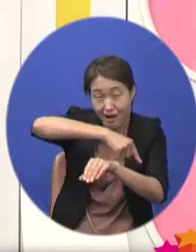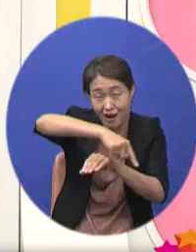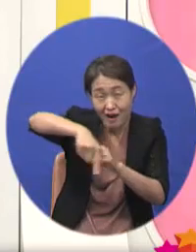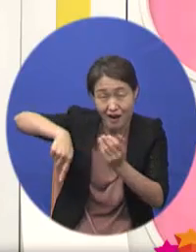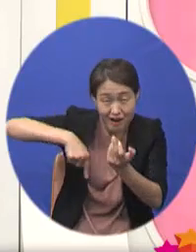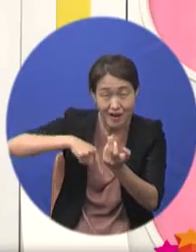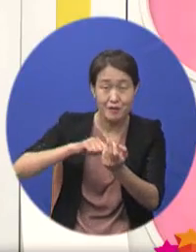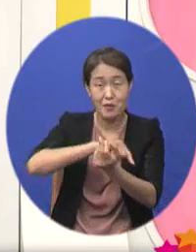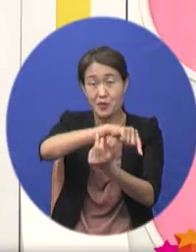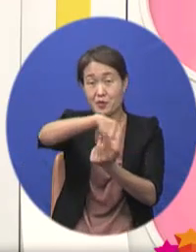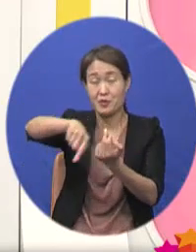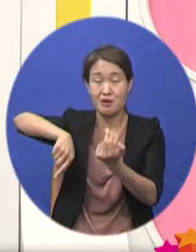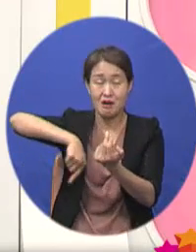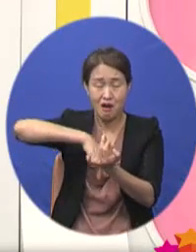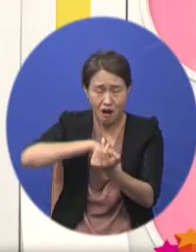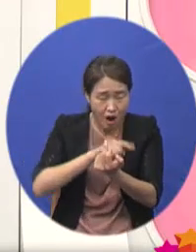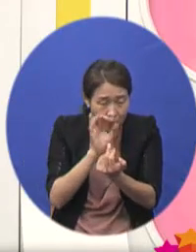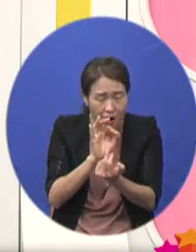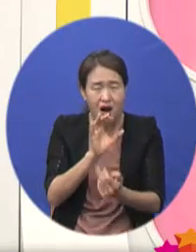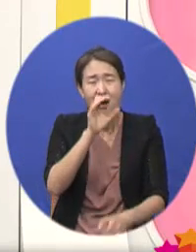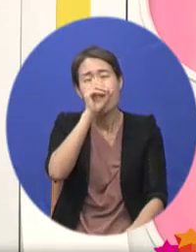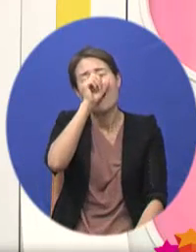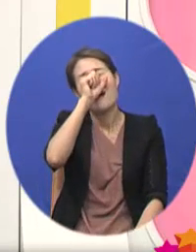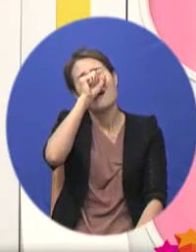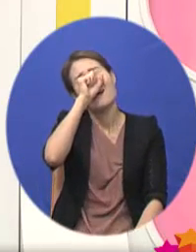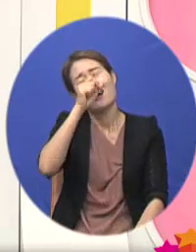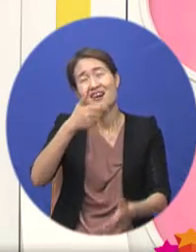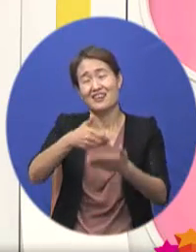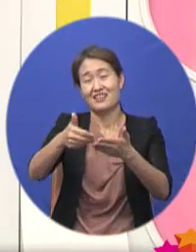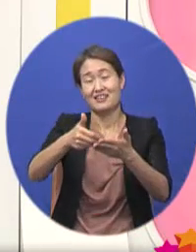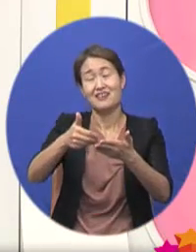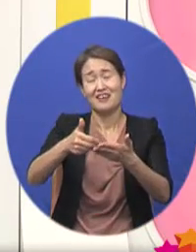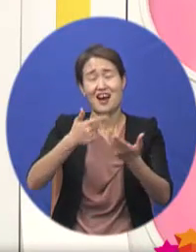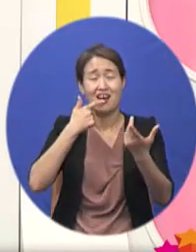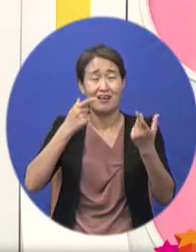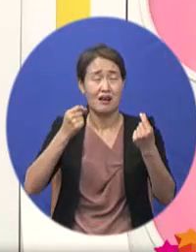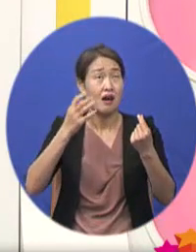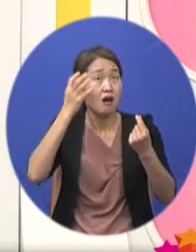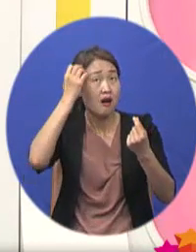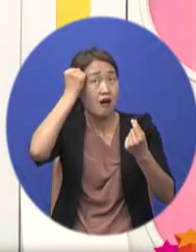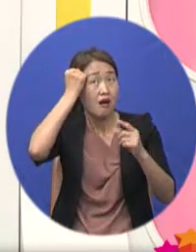도니까 예. 네. 너무 좋더라고요. 어, 그림 같겠네요. 이제 가장 기억에 남는 게